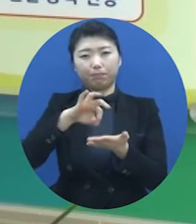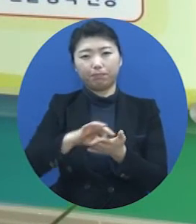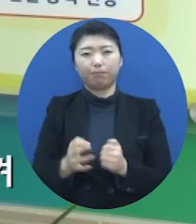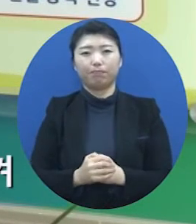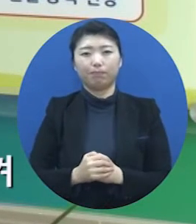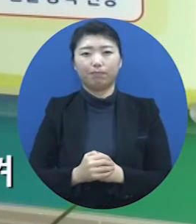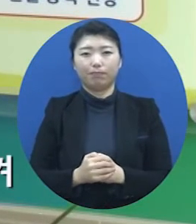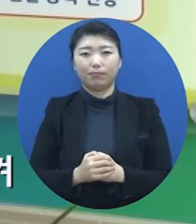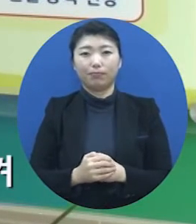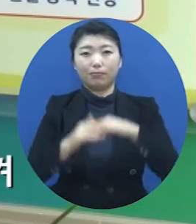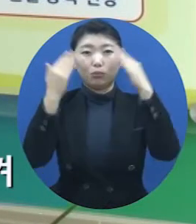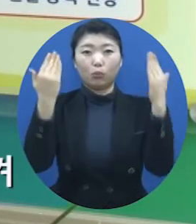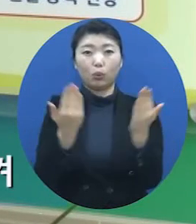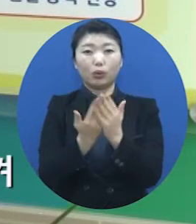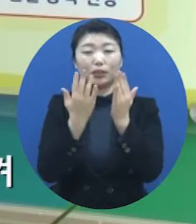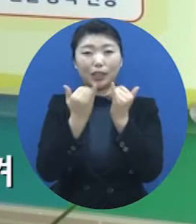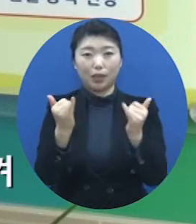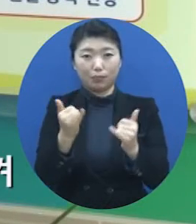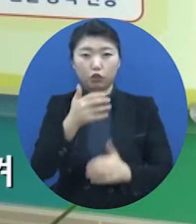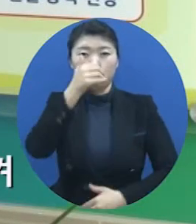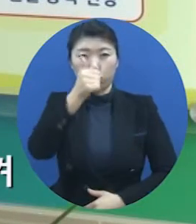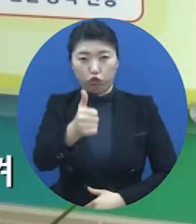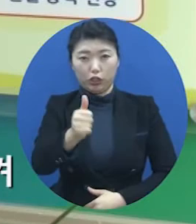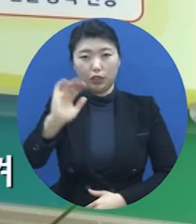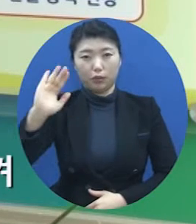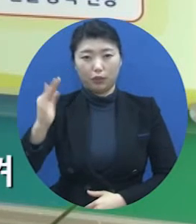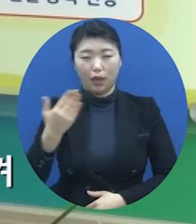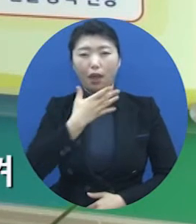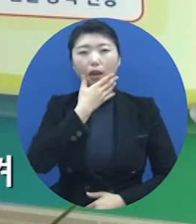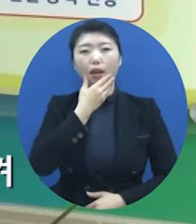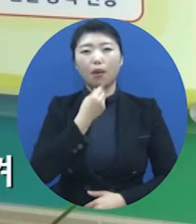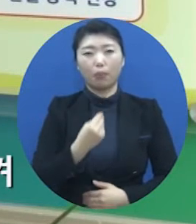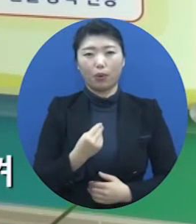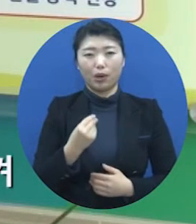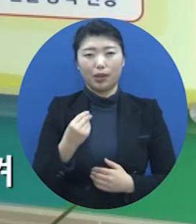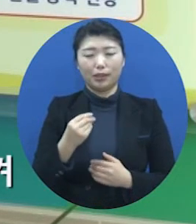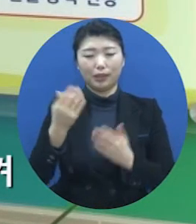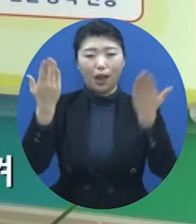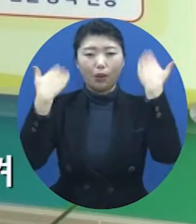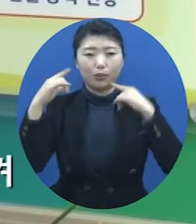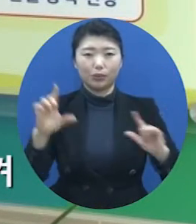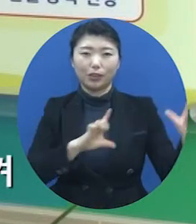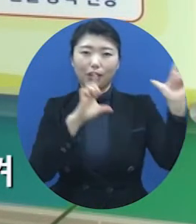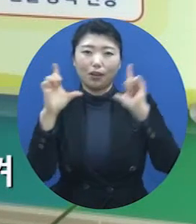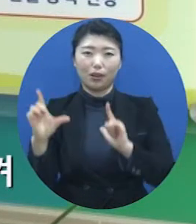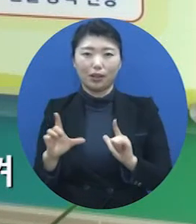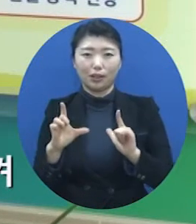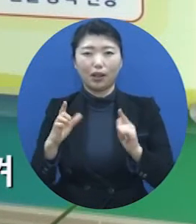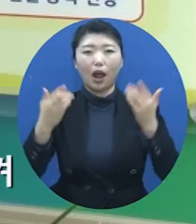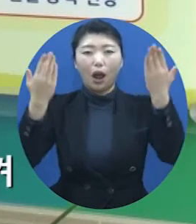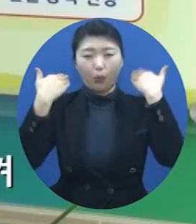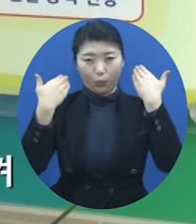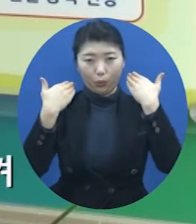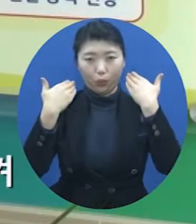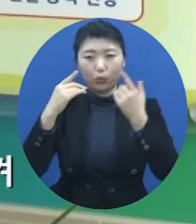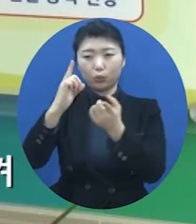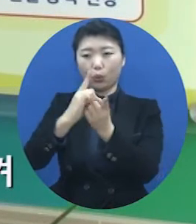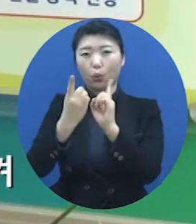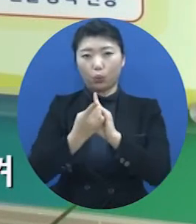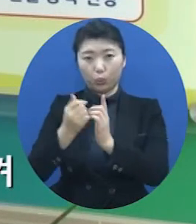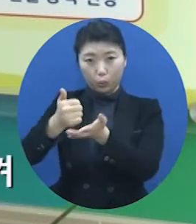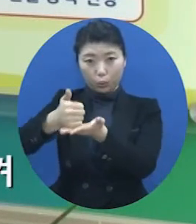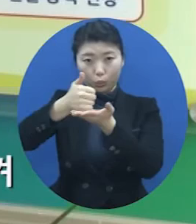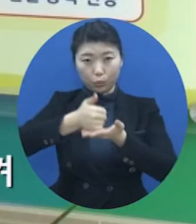있습니다. 모두가 주인공이 되어 행복한 학교 생활을 하는 학교, 서로가